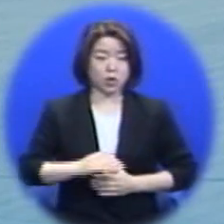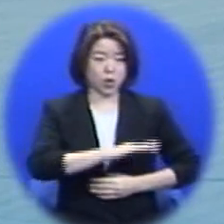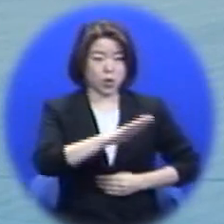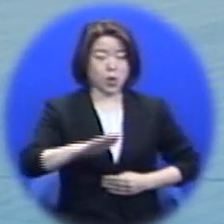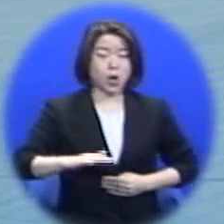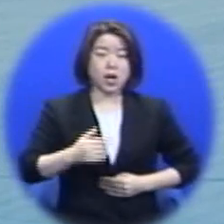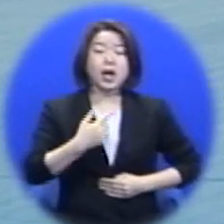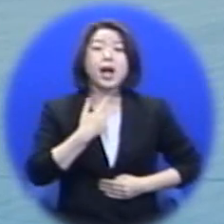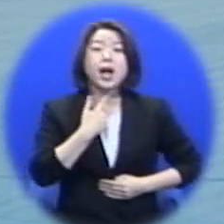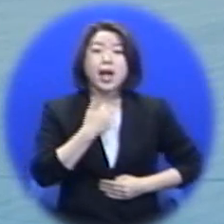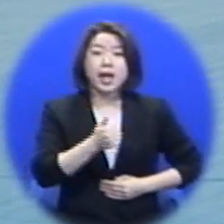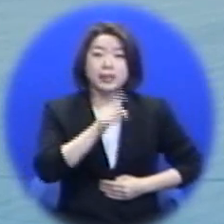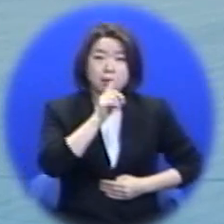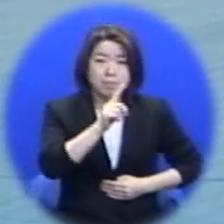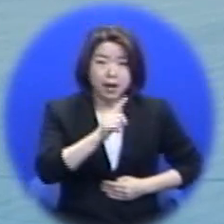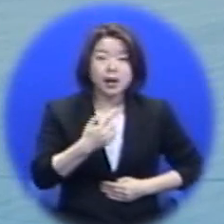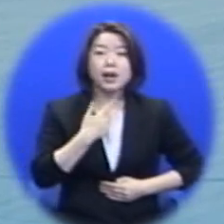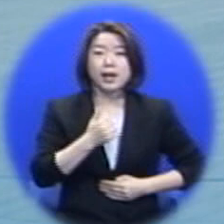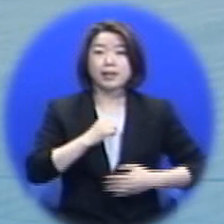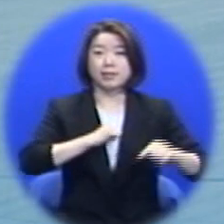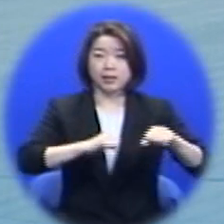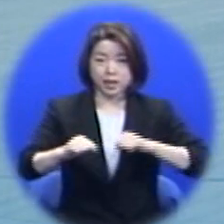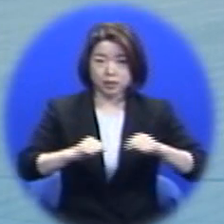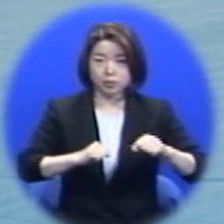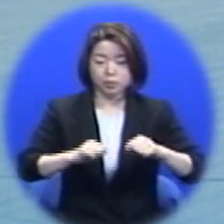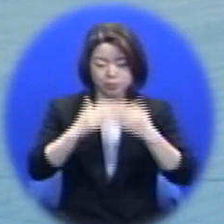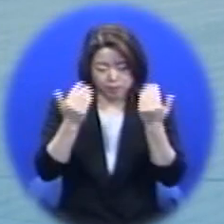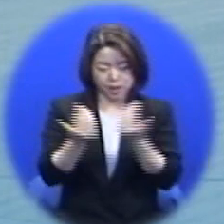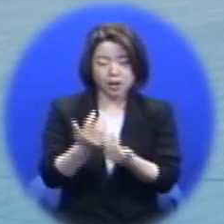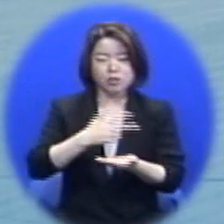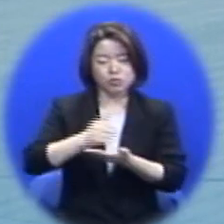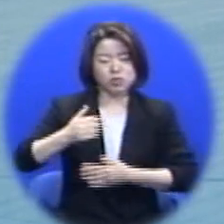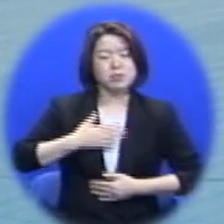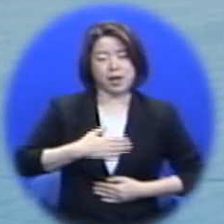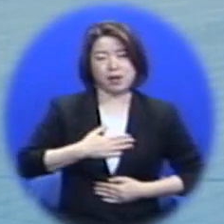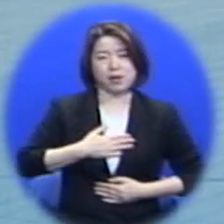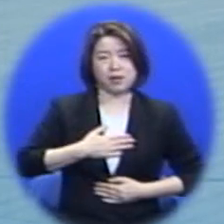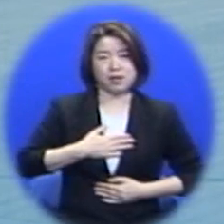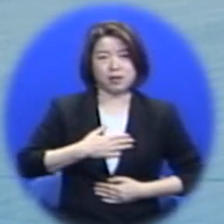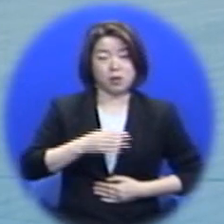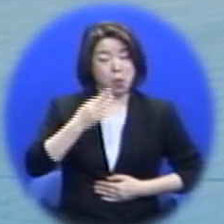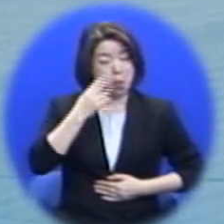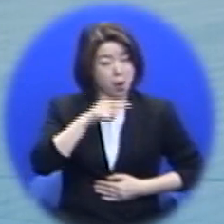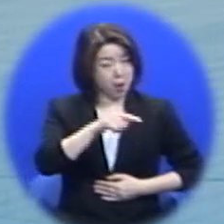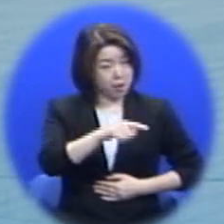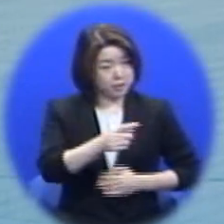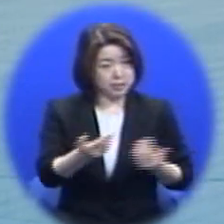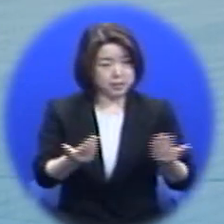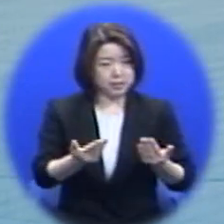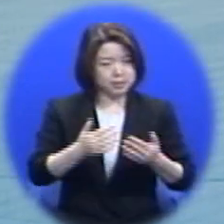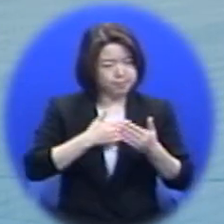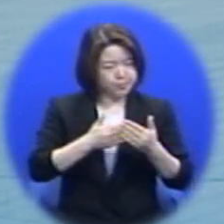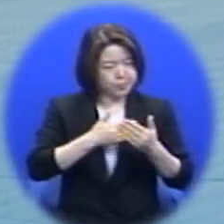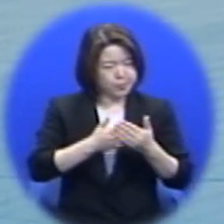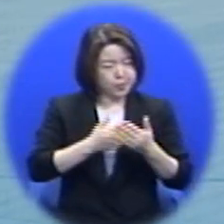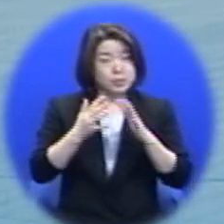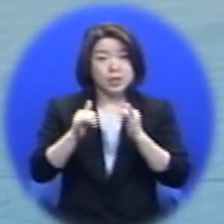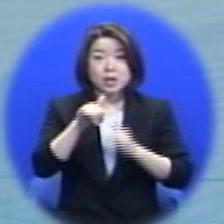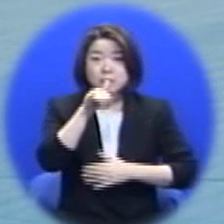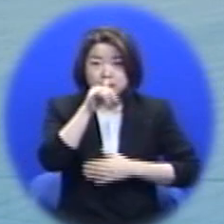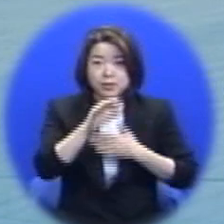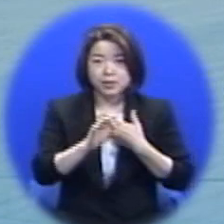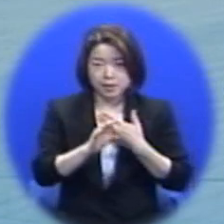말, 우리가 했던 행동 다 주님이 아세요. 혹시 여러분 그 일이 두려운 사람이 있습니까?